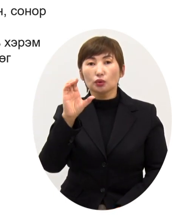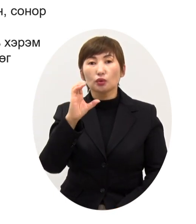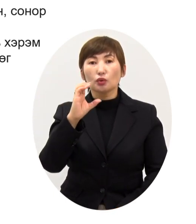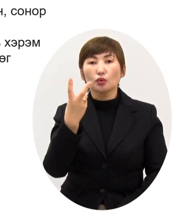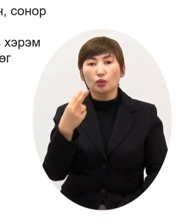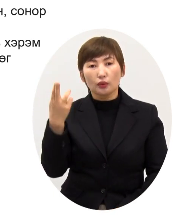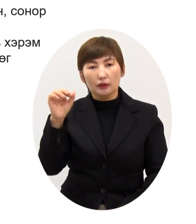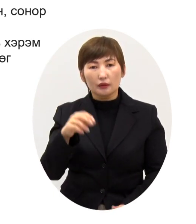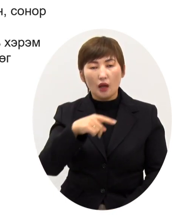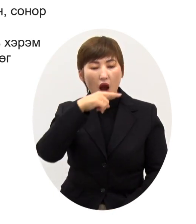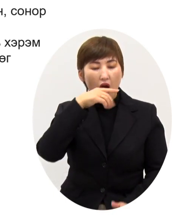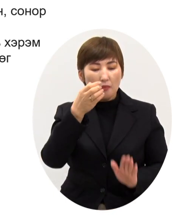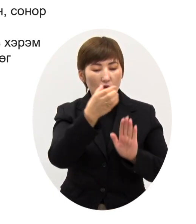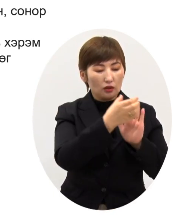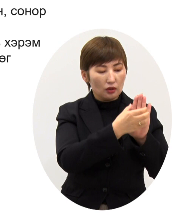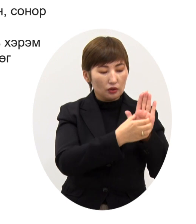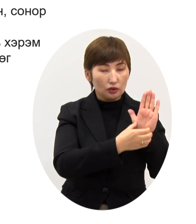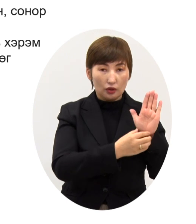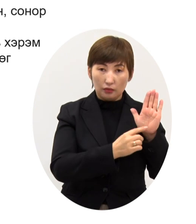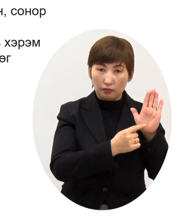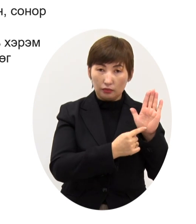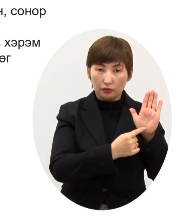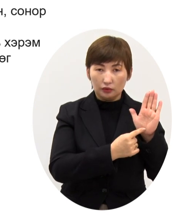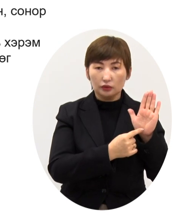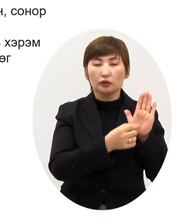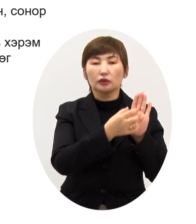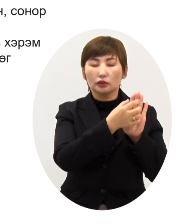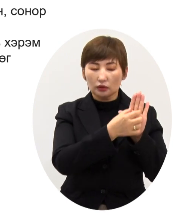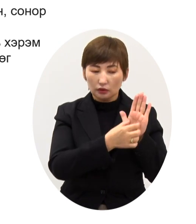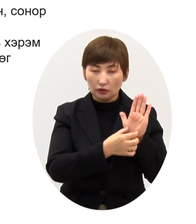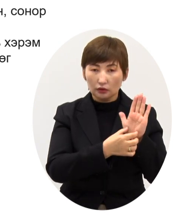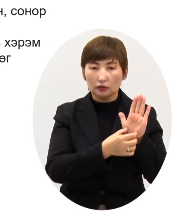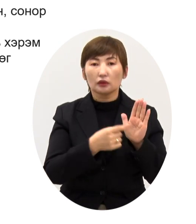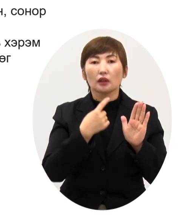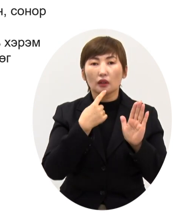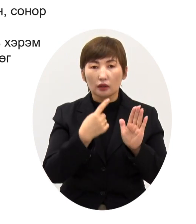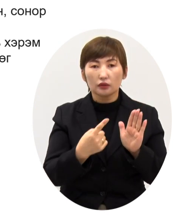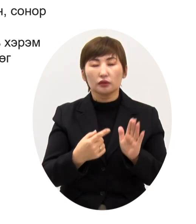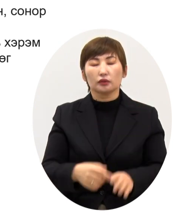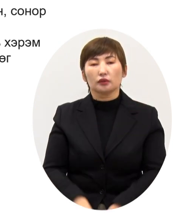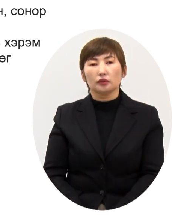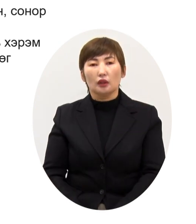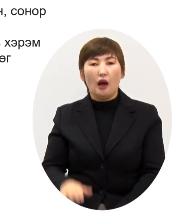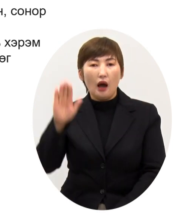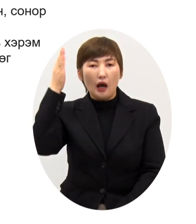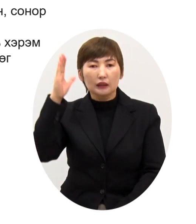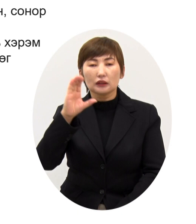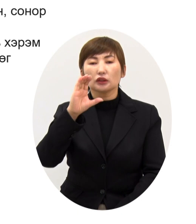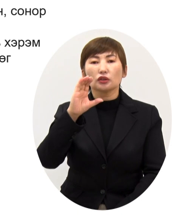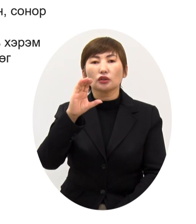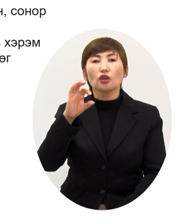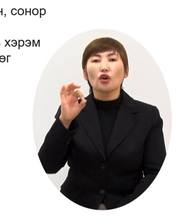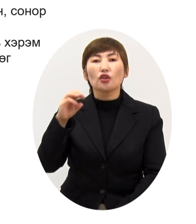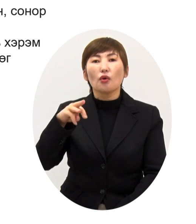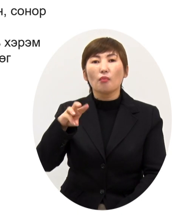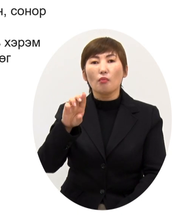соёмбыг харуулж байна. За соёмны бэлэгдлийг багш нь мөн хэлж өгье. Төрийн бэлэгдэл нь соёмбын дээд